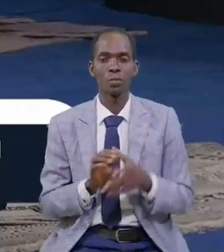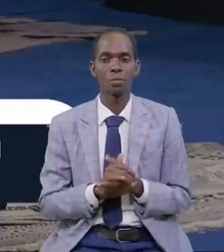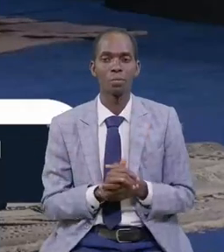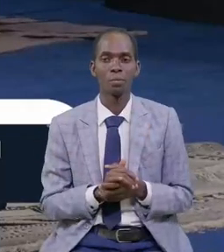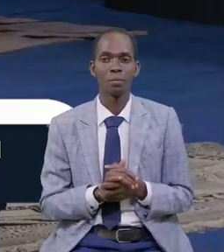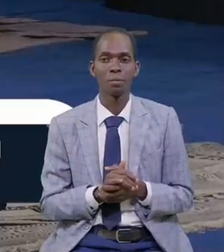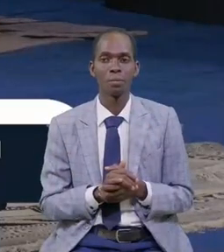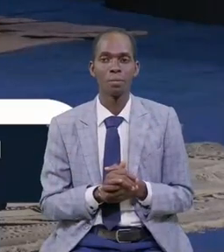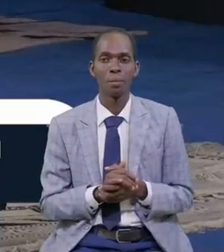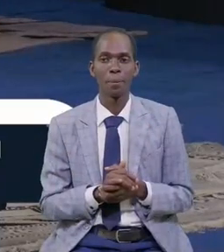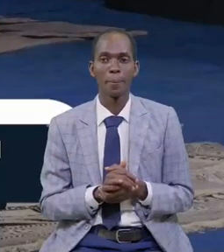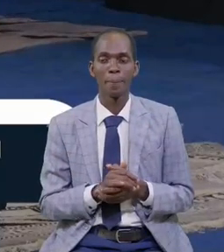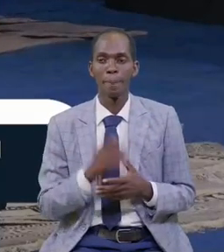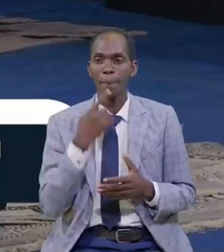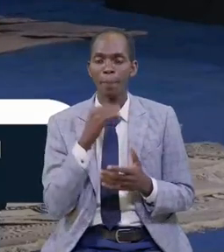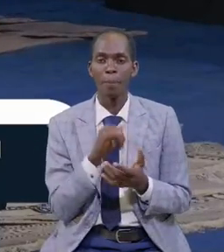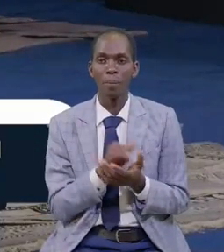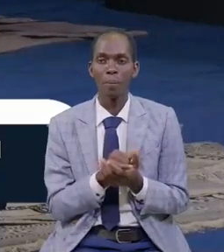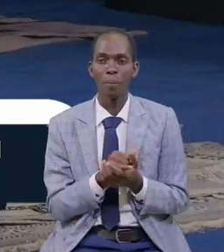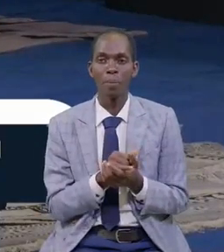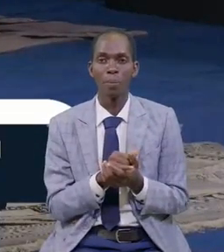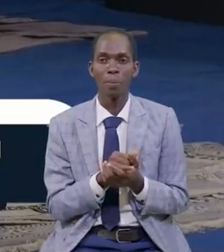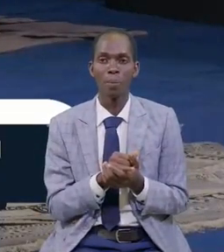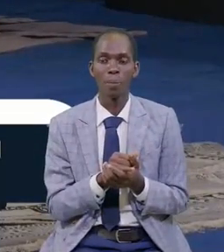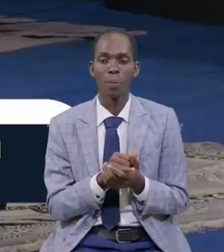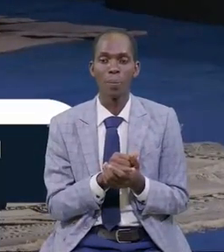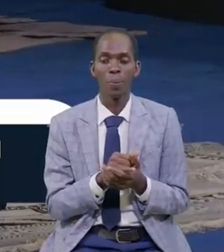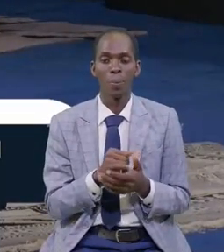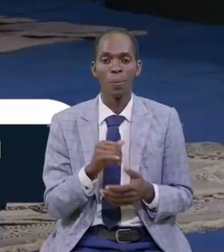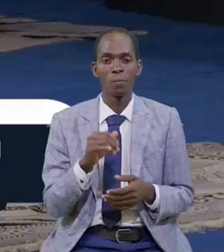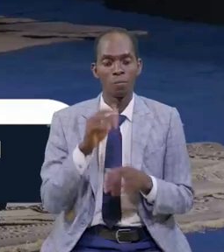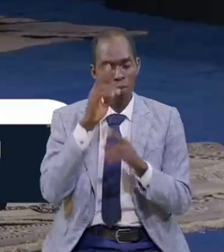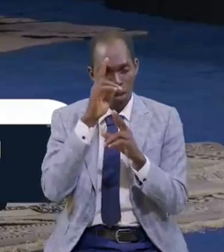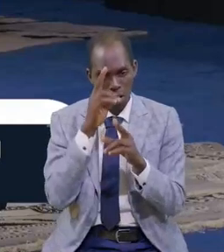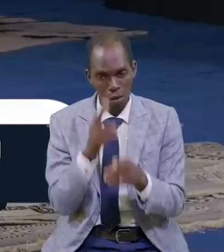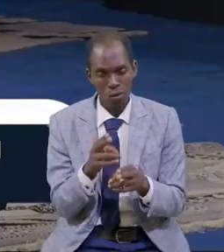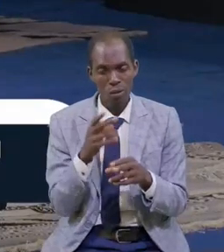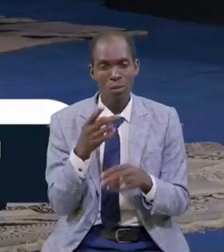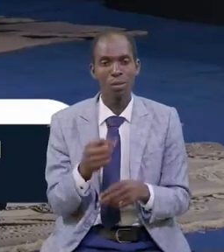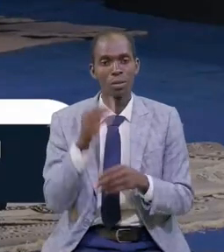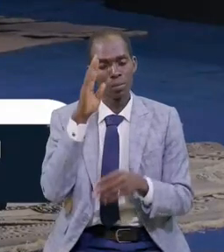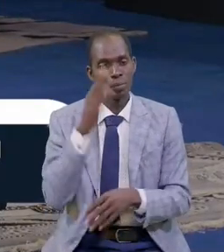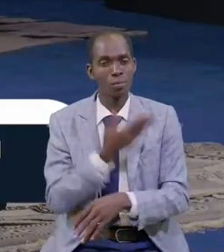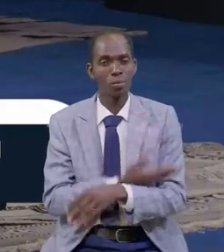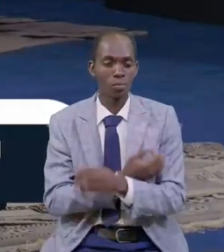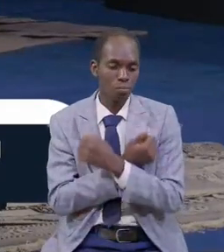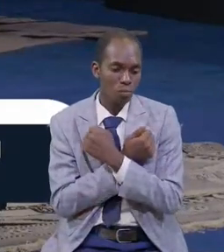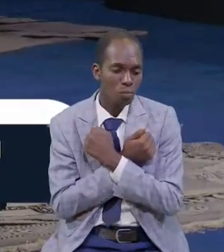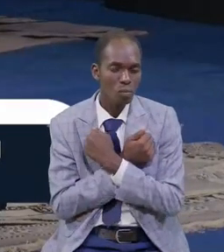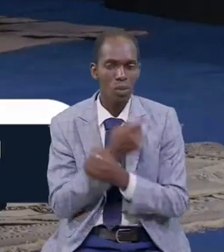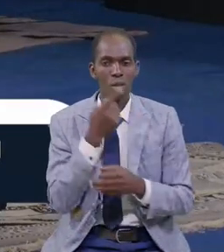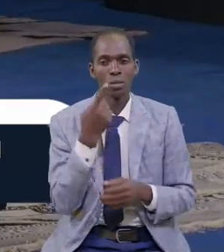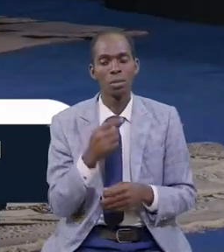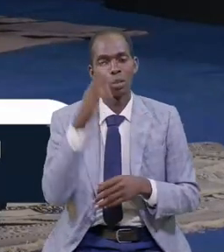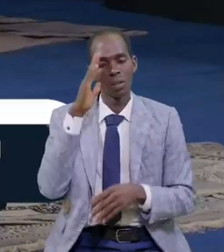dit baisez le fils honorez le fils aimez le